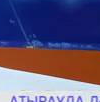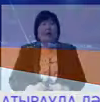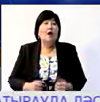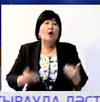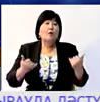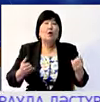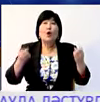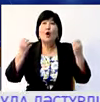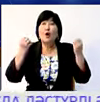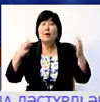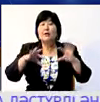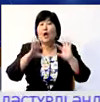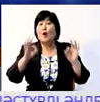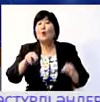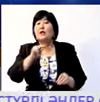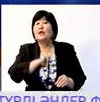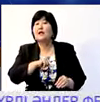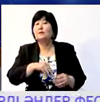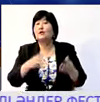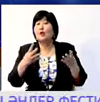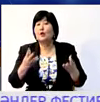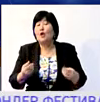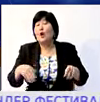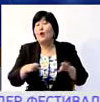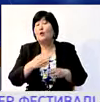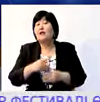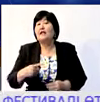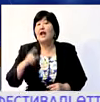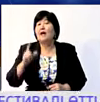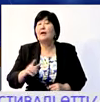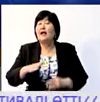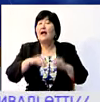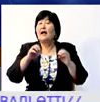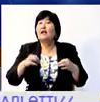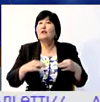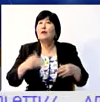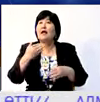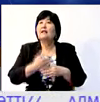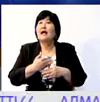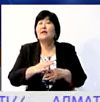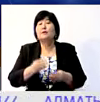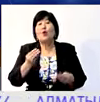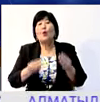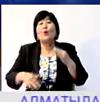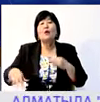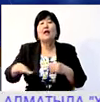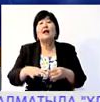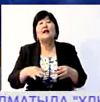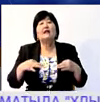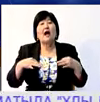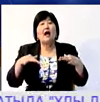Бүгін мәдениет және өнер қызметкерлер күні. Осыған орай сала мамандары кәсіби мерекені сахнада емес ойын алаңында атап